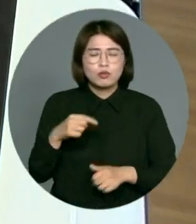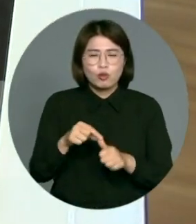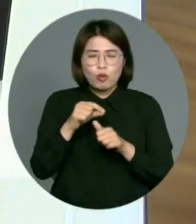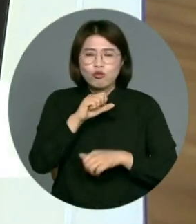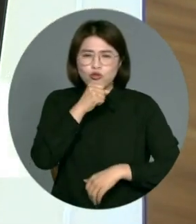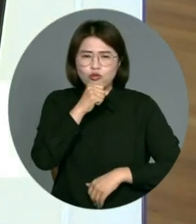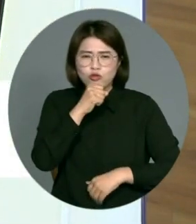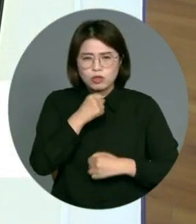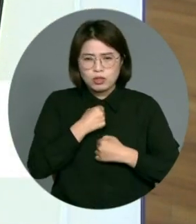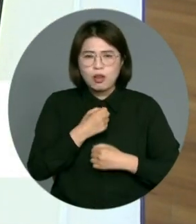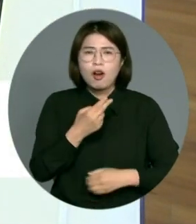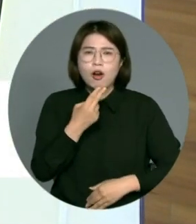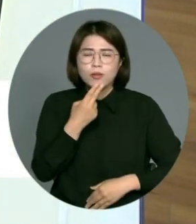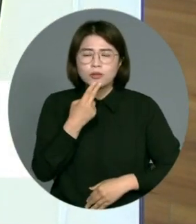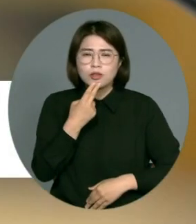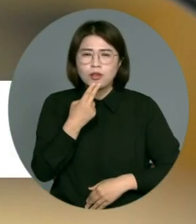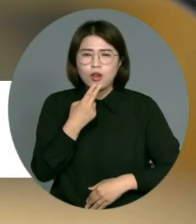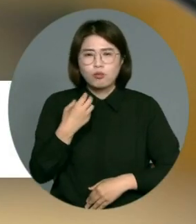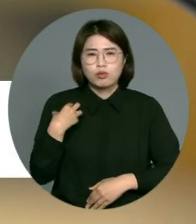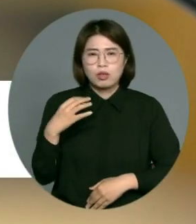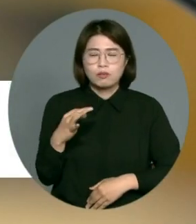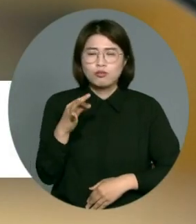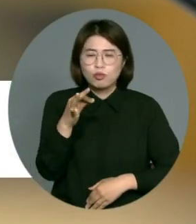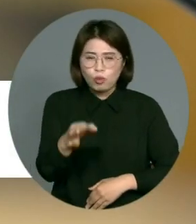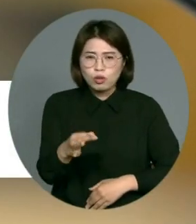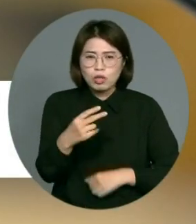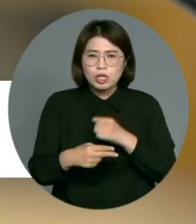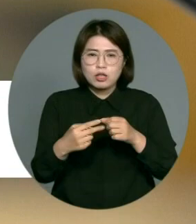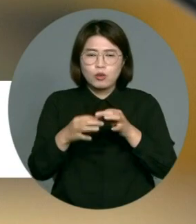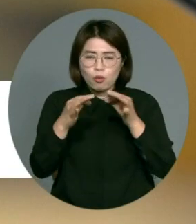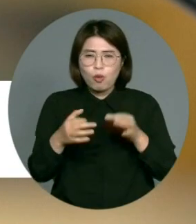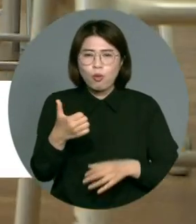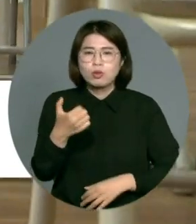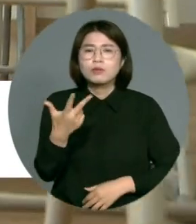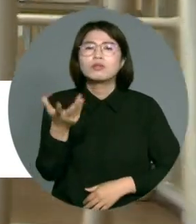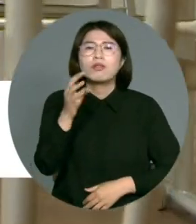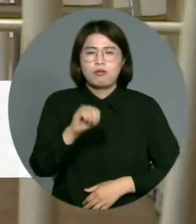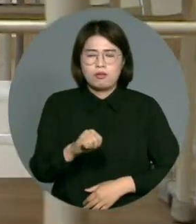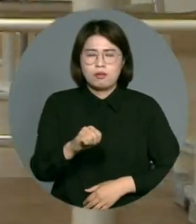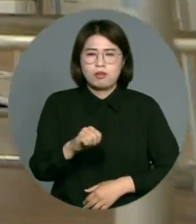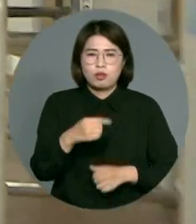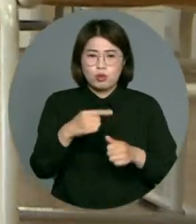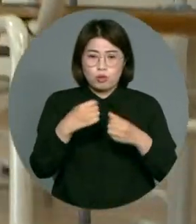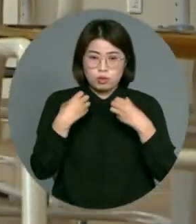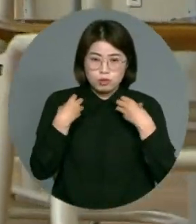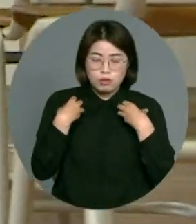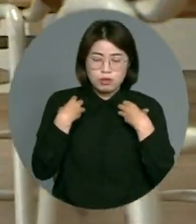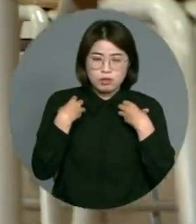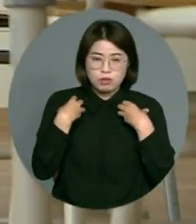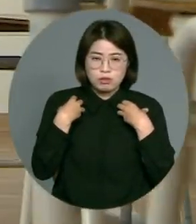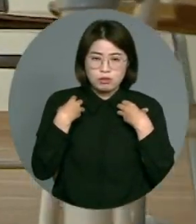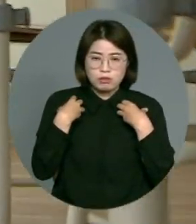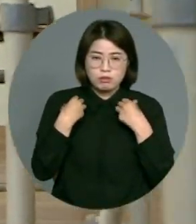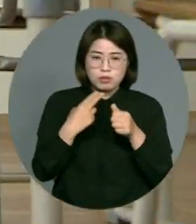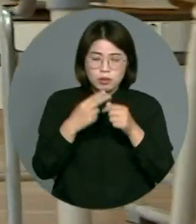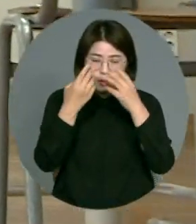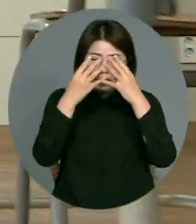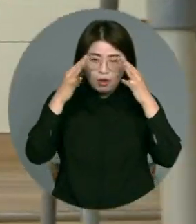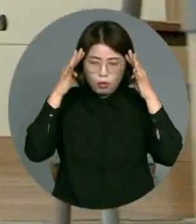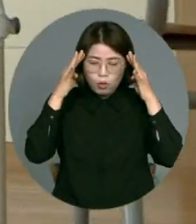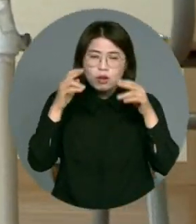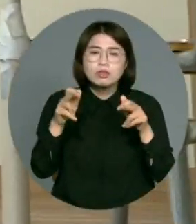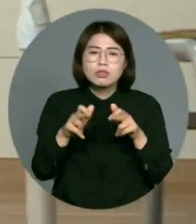않아 경북교육청이 낸 부담금은 2년간 57억 원. 교육청은 사범대에 장애인 대학생 자체가